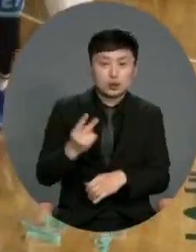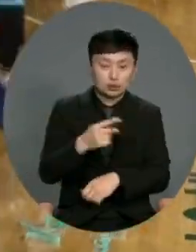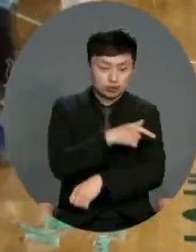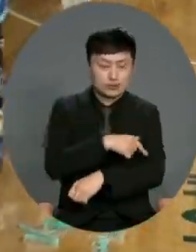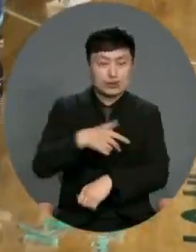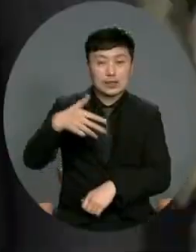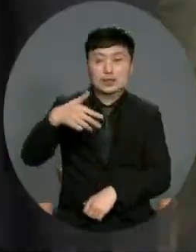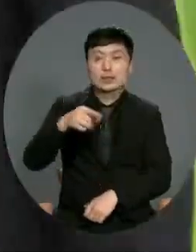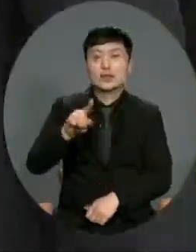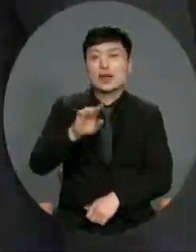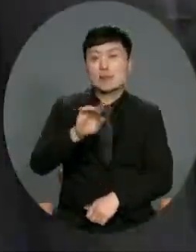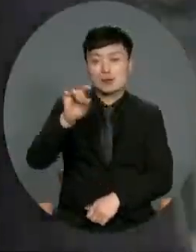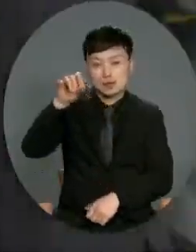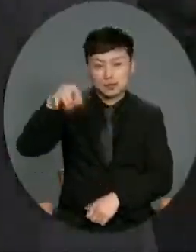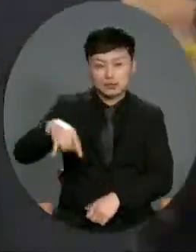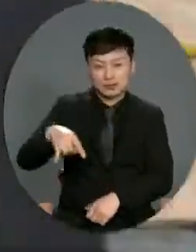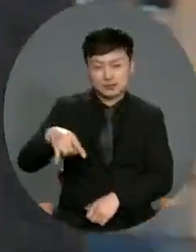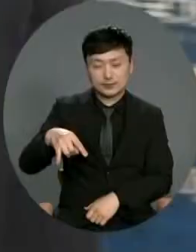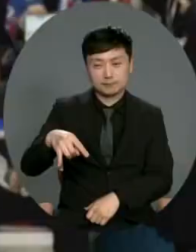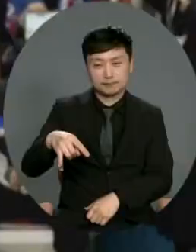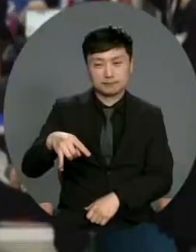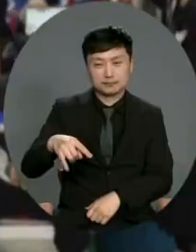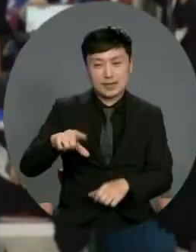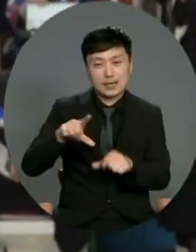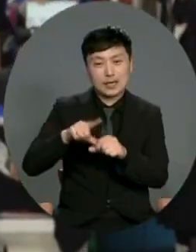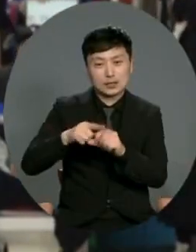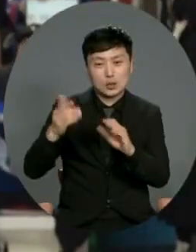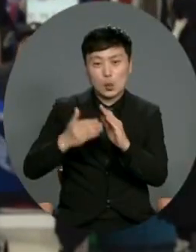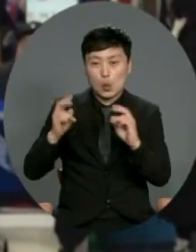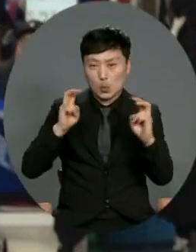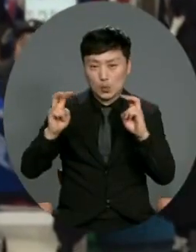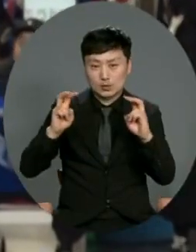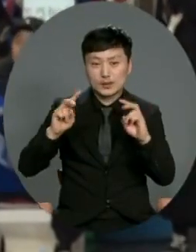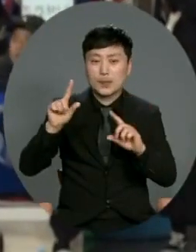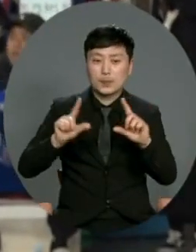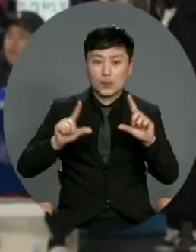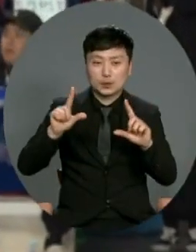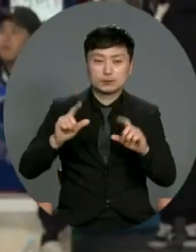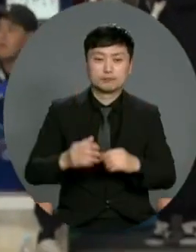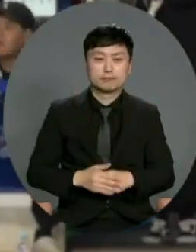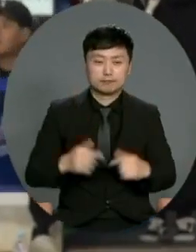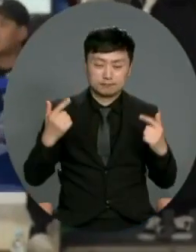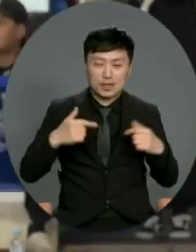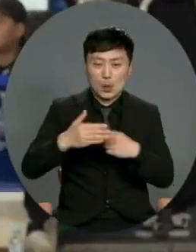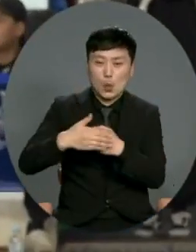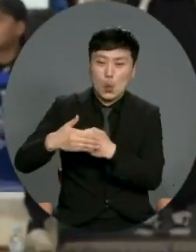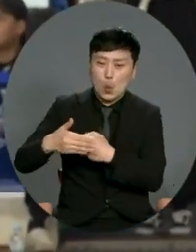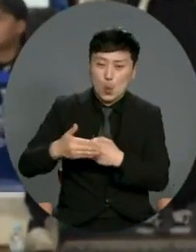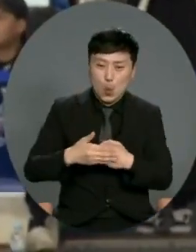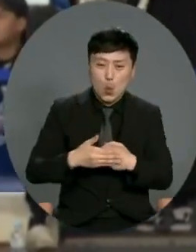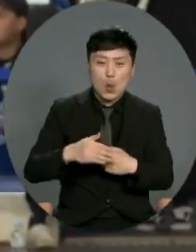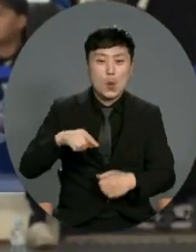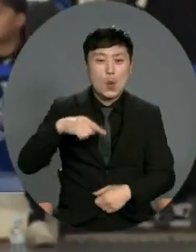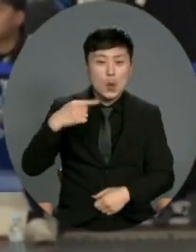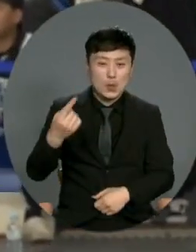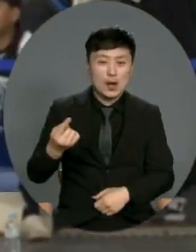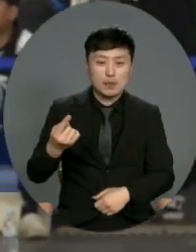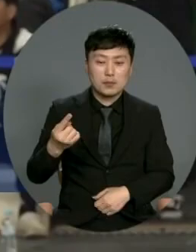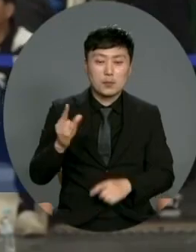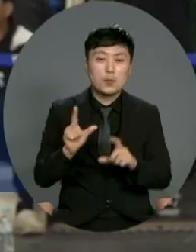중심을 잡으며 반등을 이뤄낸 가스공사. 항상 이렇게 응원해주시면 다음 시즌에 좀 더 공동으로